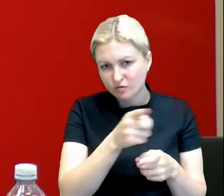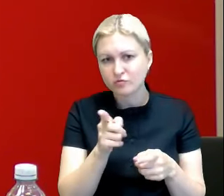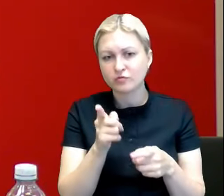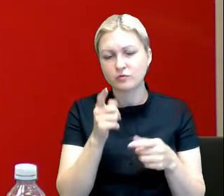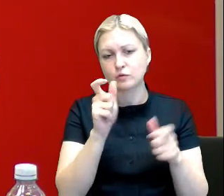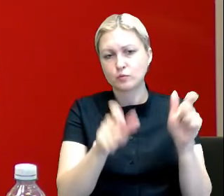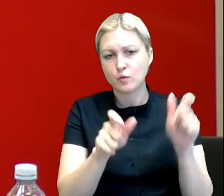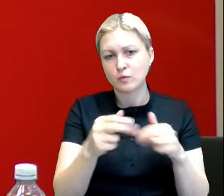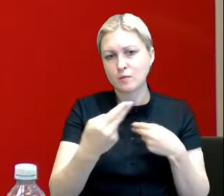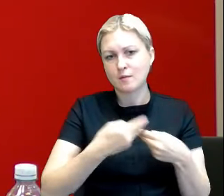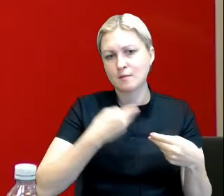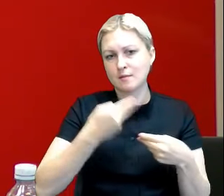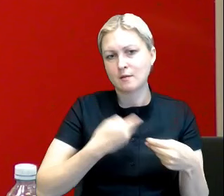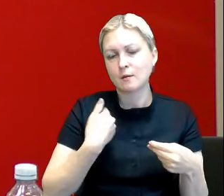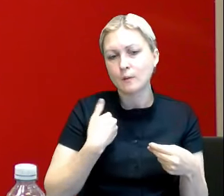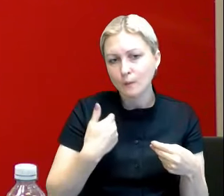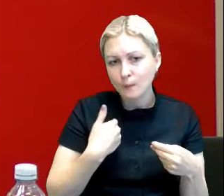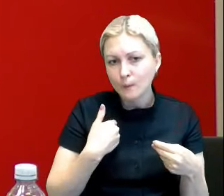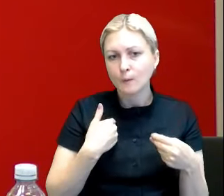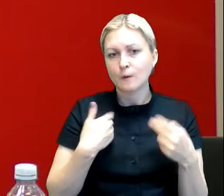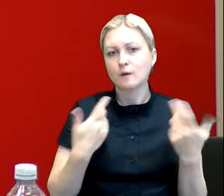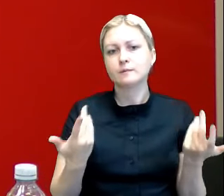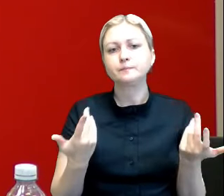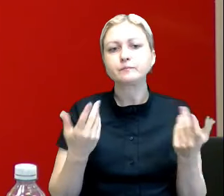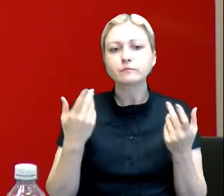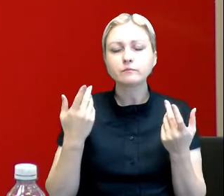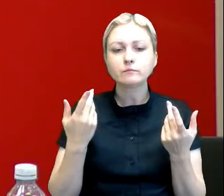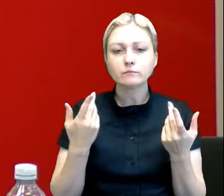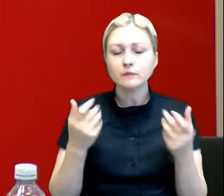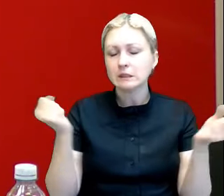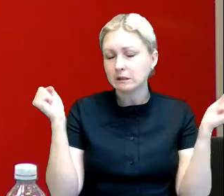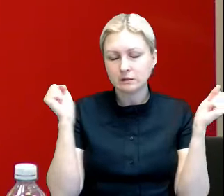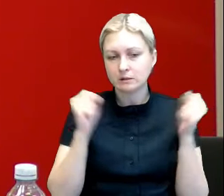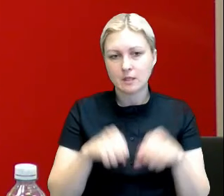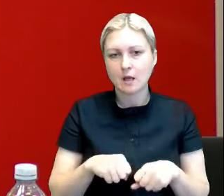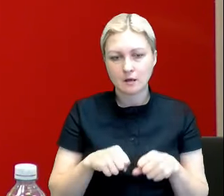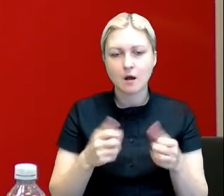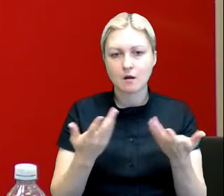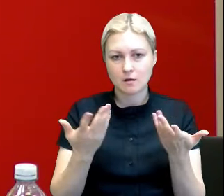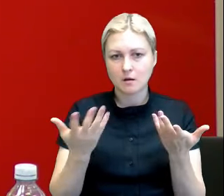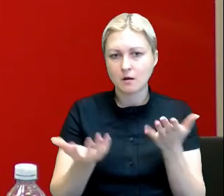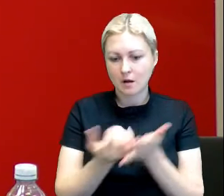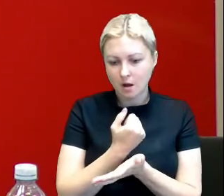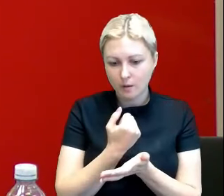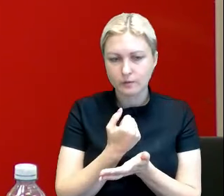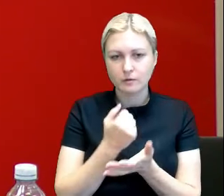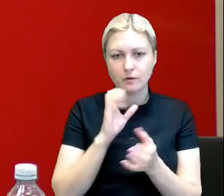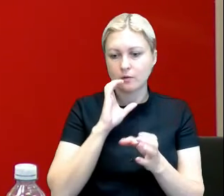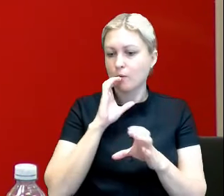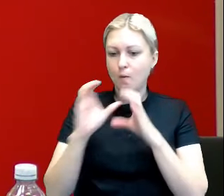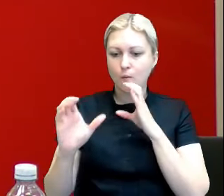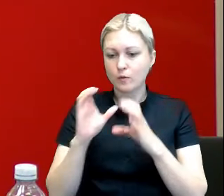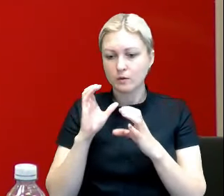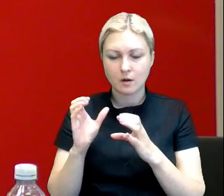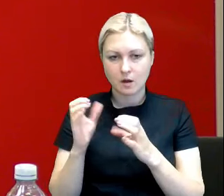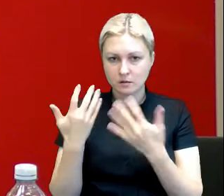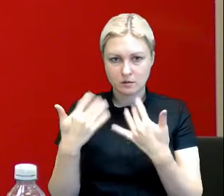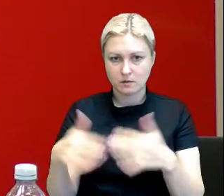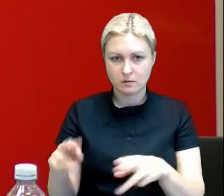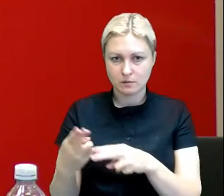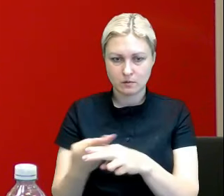ininuacijas arba kūrybos procesus tiesiog staiga nebelieka laiko net komunikacijai tiesiog tiesiog tada turi